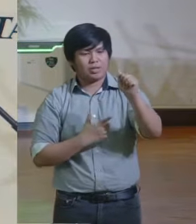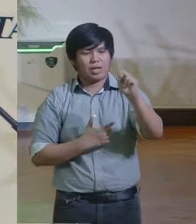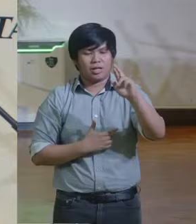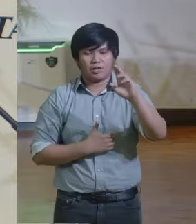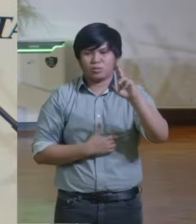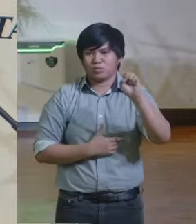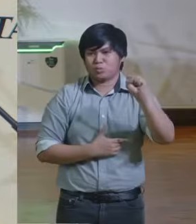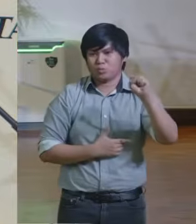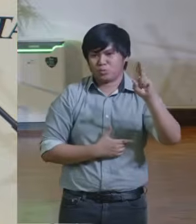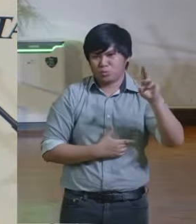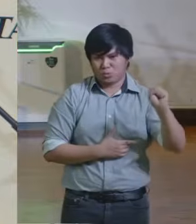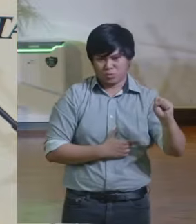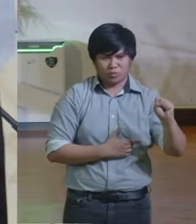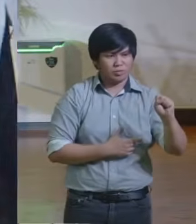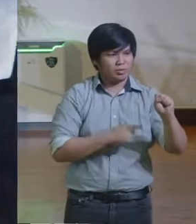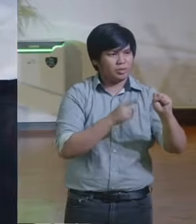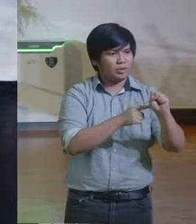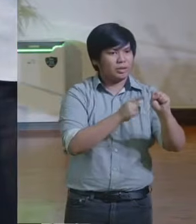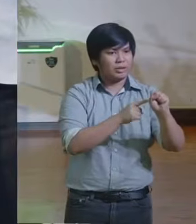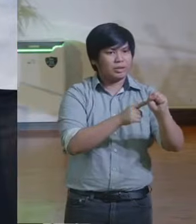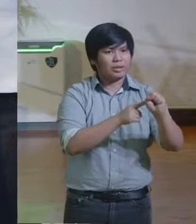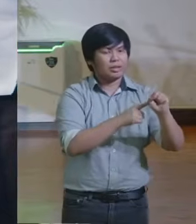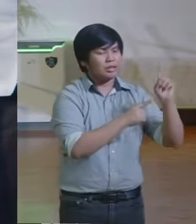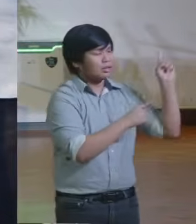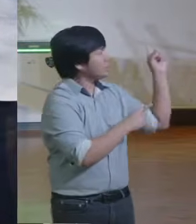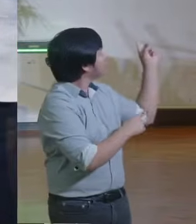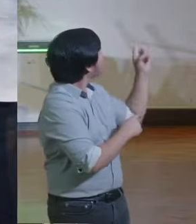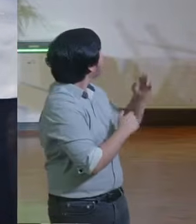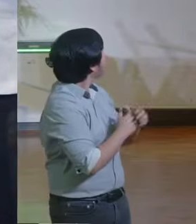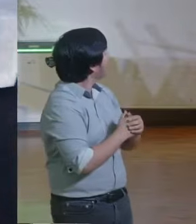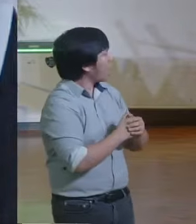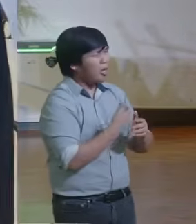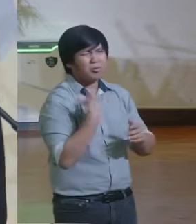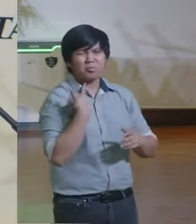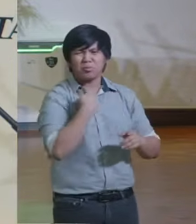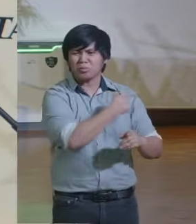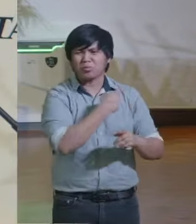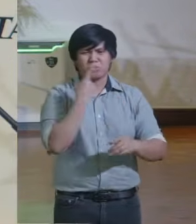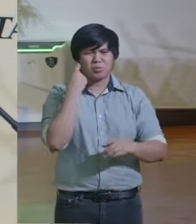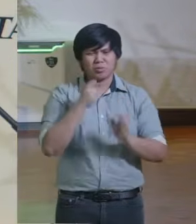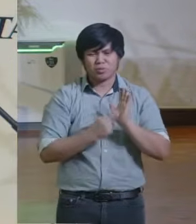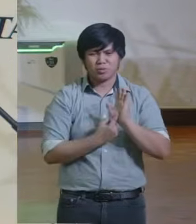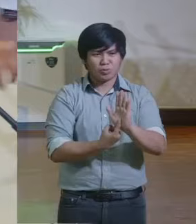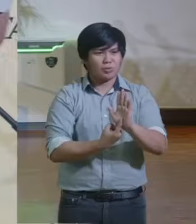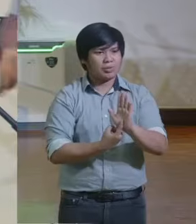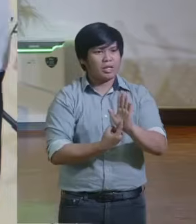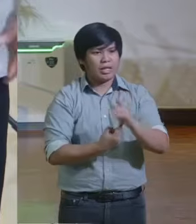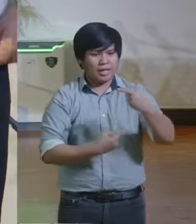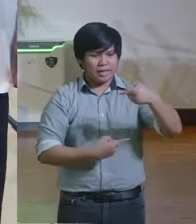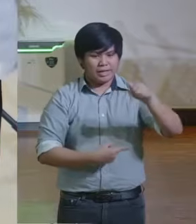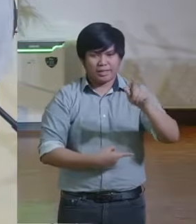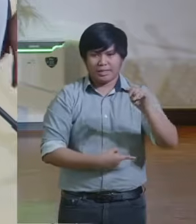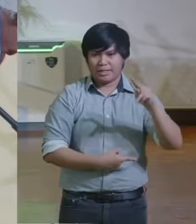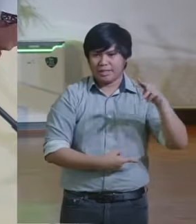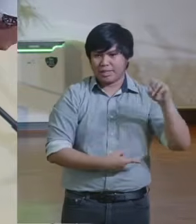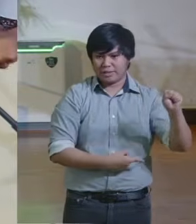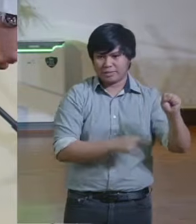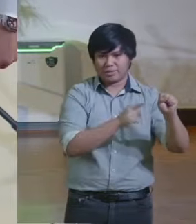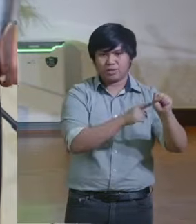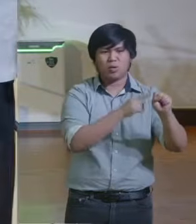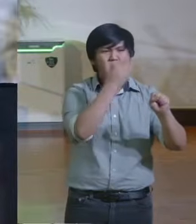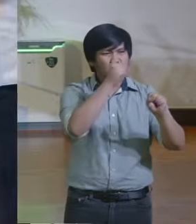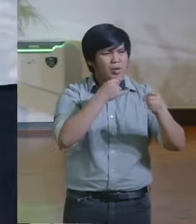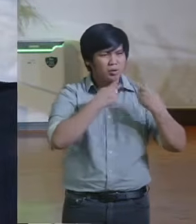yung probinsya ng Cilicia ay southeast ng Galatia. So bakit sila nagpunta sa Galatia sa